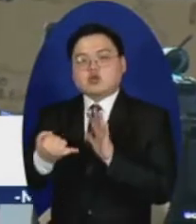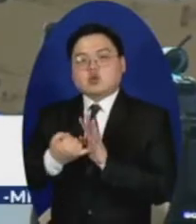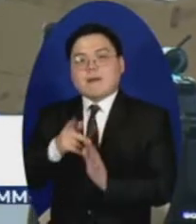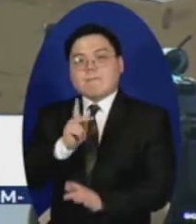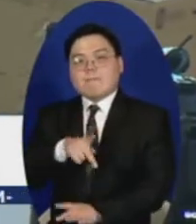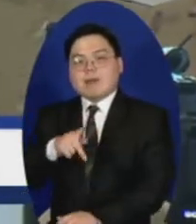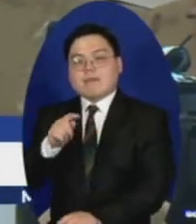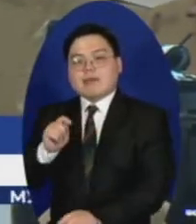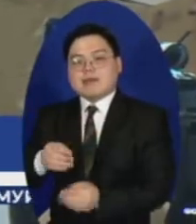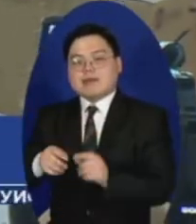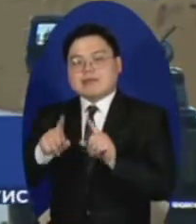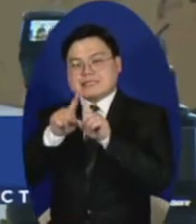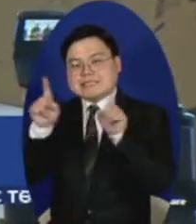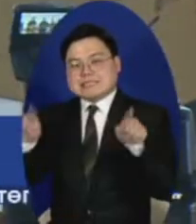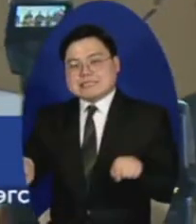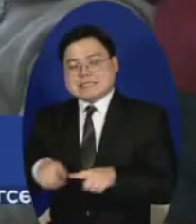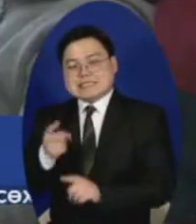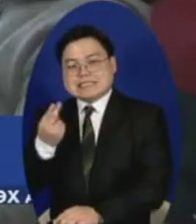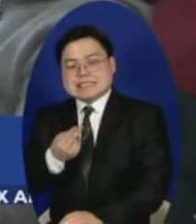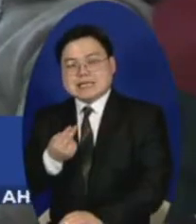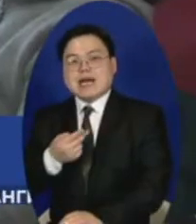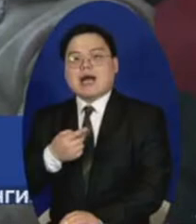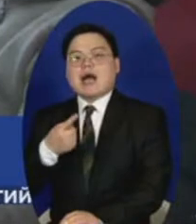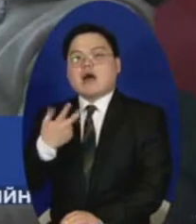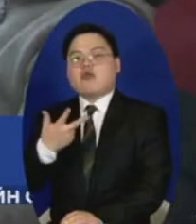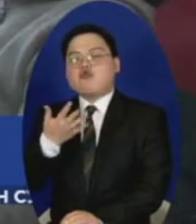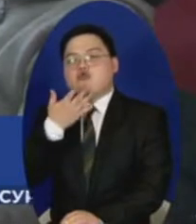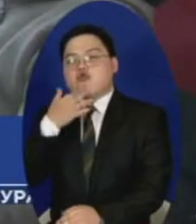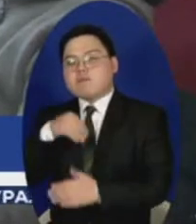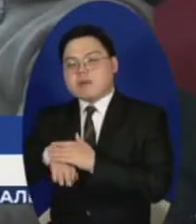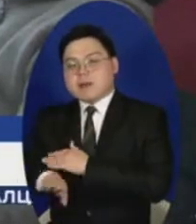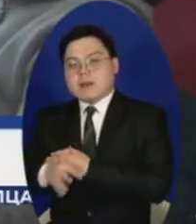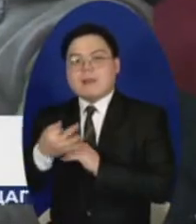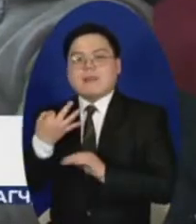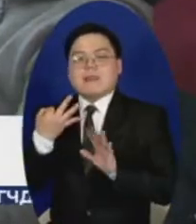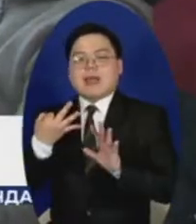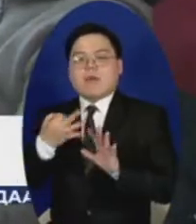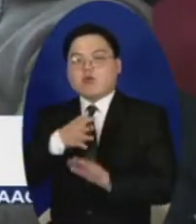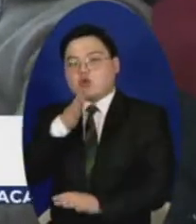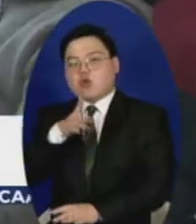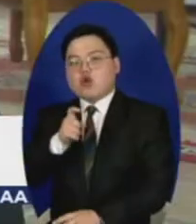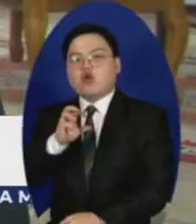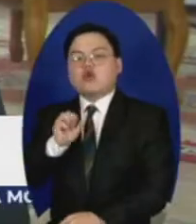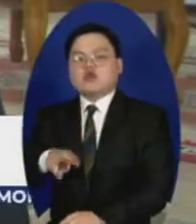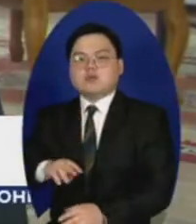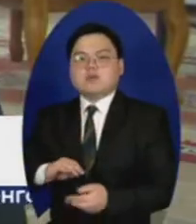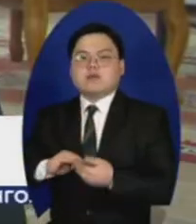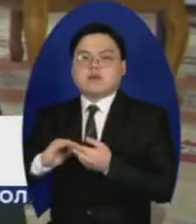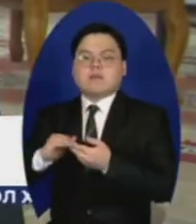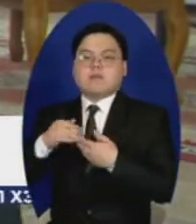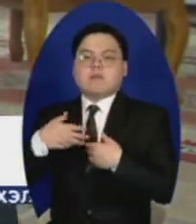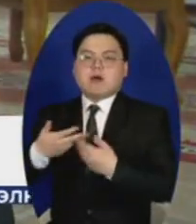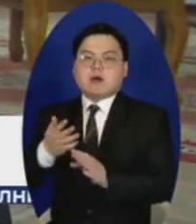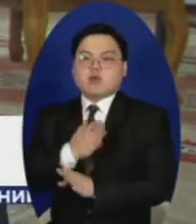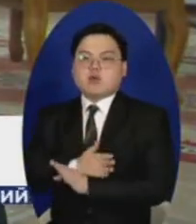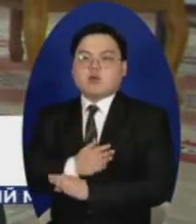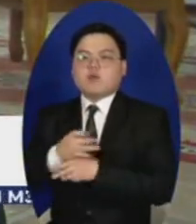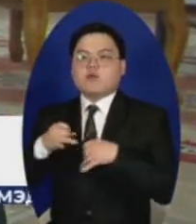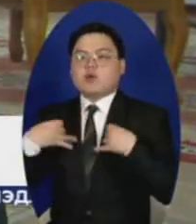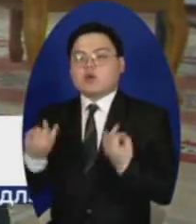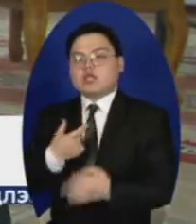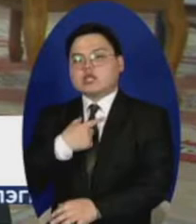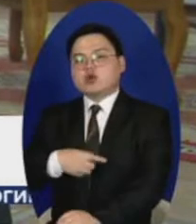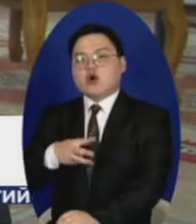зөөврийн чанга яригч, 13 өнгөт принтер, 8 даралтад хөгжмийг хүлээлгэн өглөө. Улсын хурлын гишүүн Мөнхбаатарын өгч байгаа